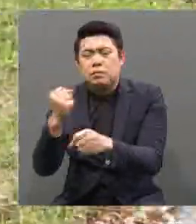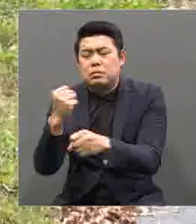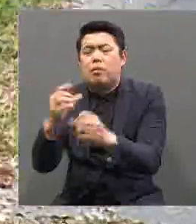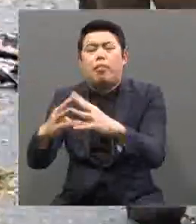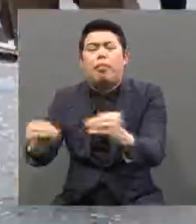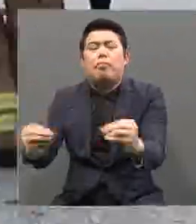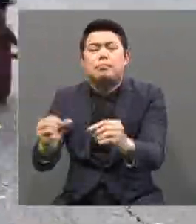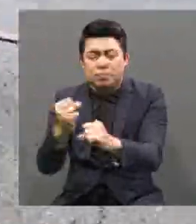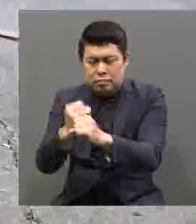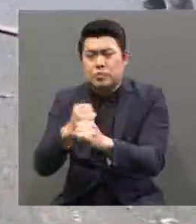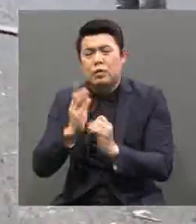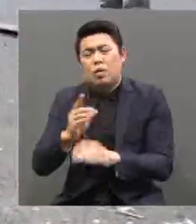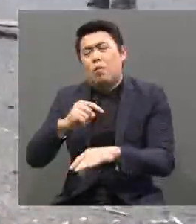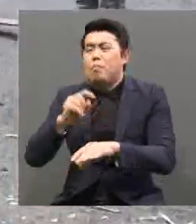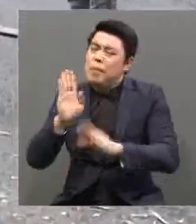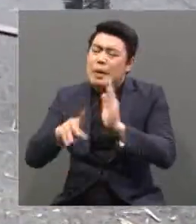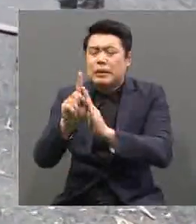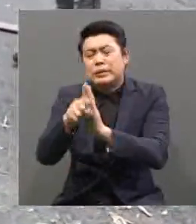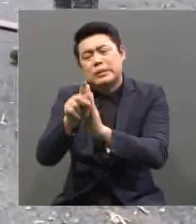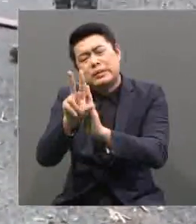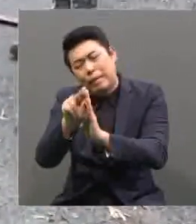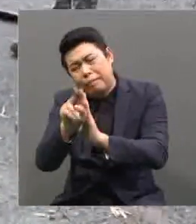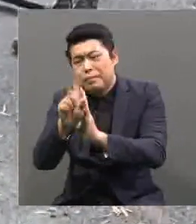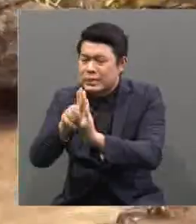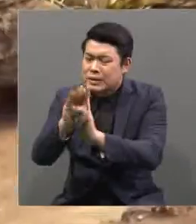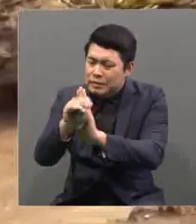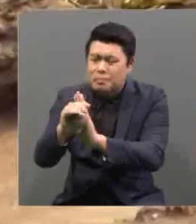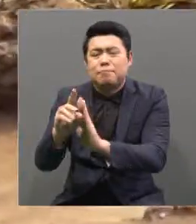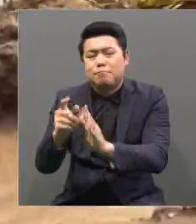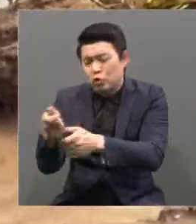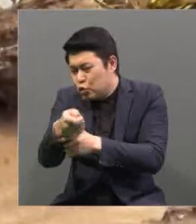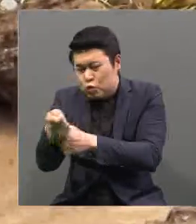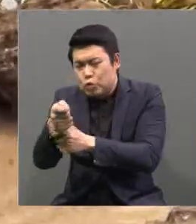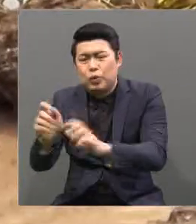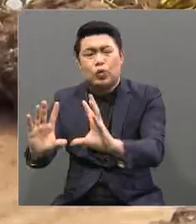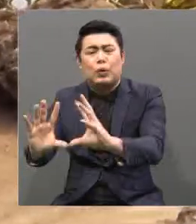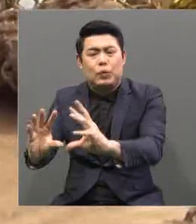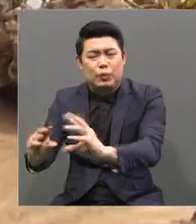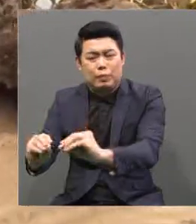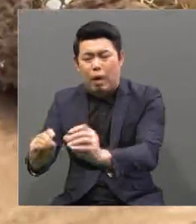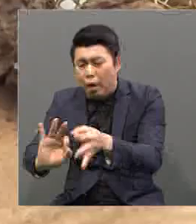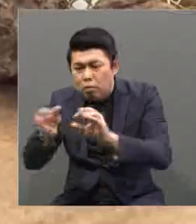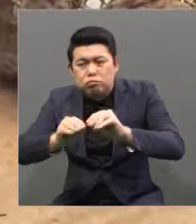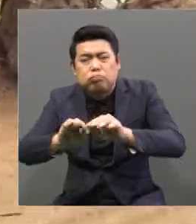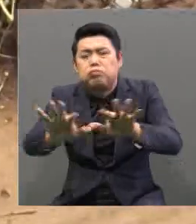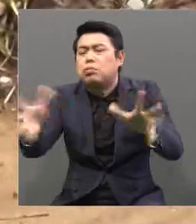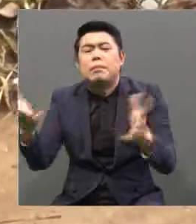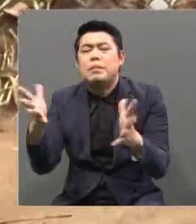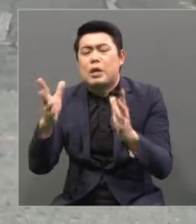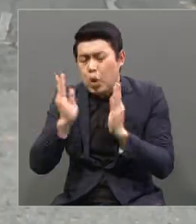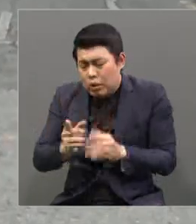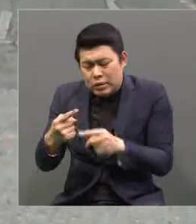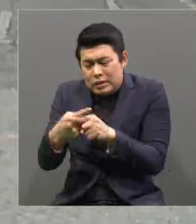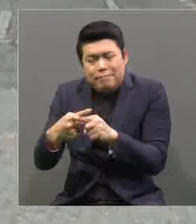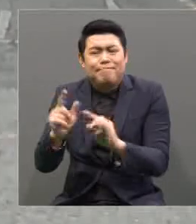เนี่ยนะคะคือเจ้าหน้าที่บอกว่าใช้เวลาประมาณสัก 30-40 นาทีเท่านั้นนะคะก็ควบคุมเพลิงได้ไม่ได้ลุกลามแล้วก็ไม่ได้มีผู้บ